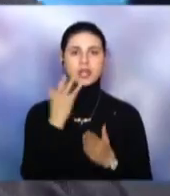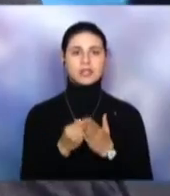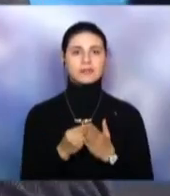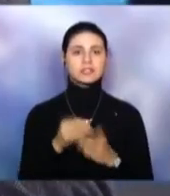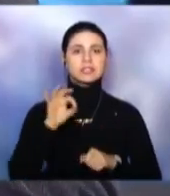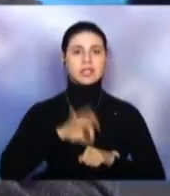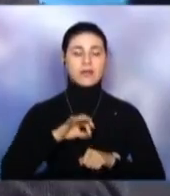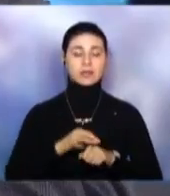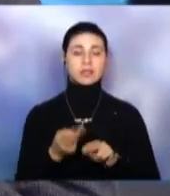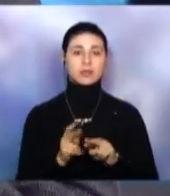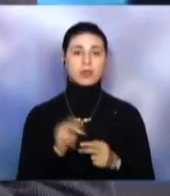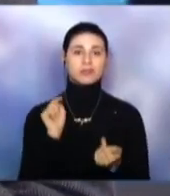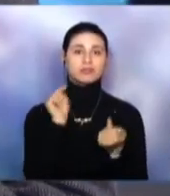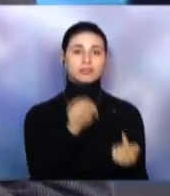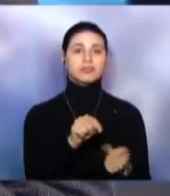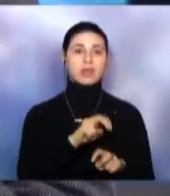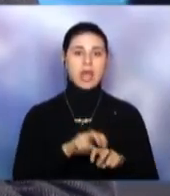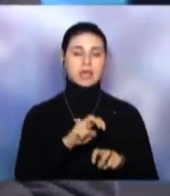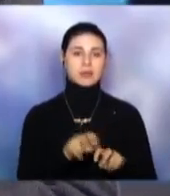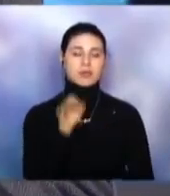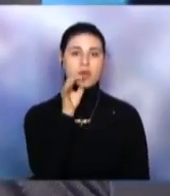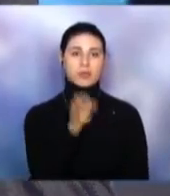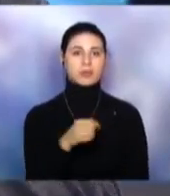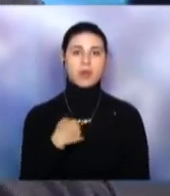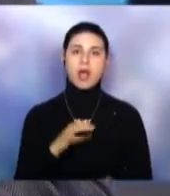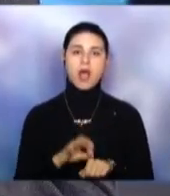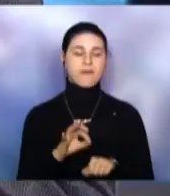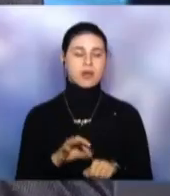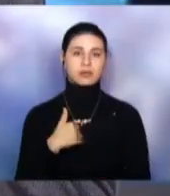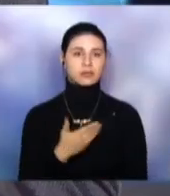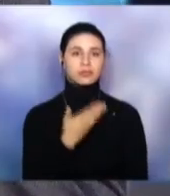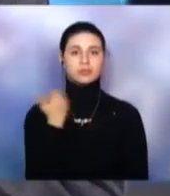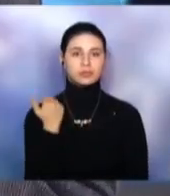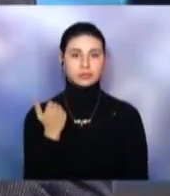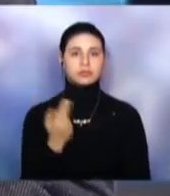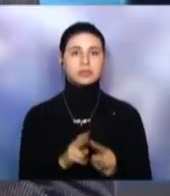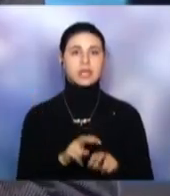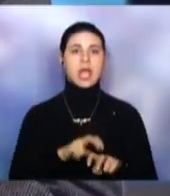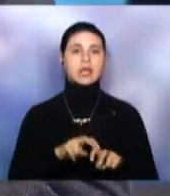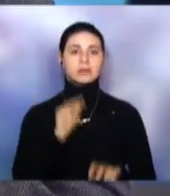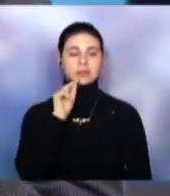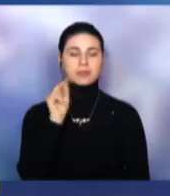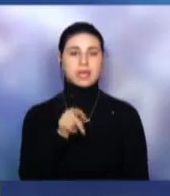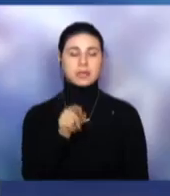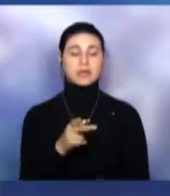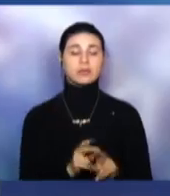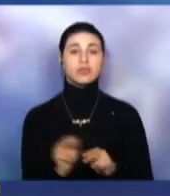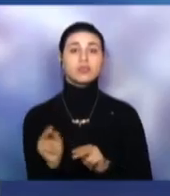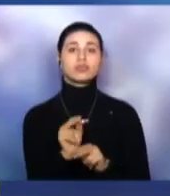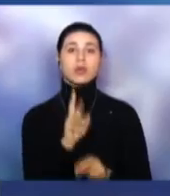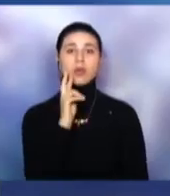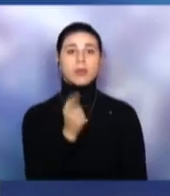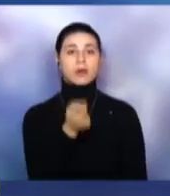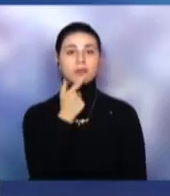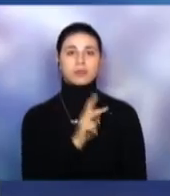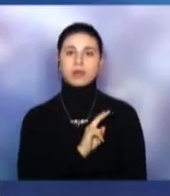ქვეცნობიერად წინააღმდეგობას გიწევს საიმისოთ, რომ ავად არ იყოს თითქოს ეს ექიმის ბრალია. და შესაბამისად კურნალობაც არ ჩაიტაროს. შესაბამისად